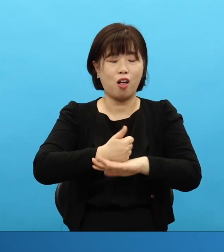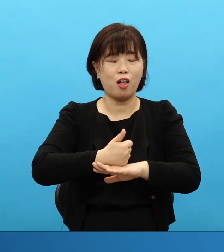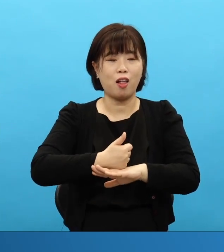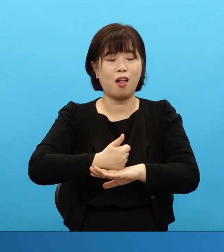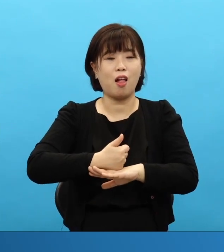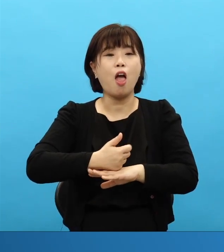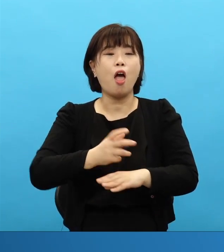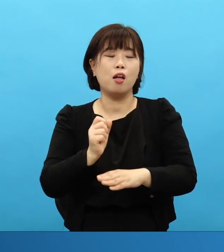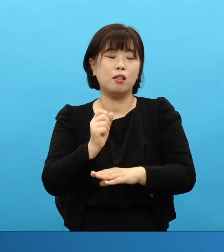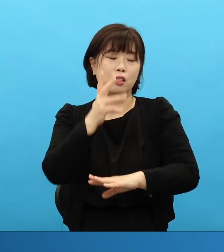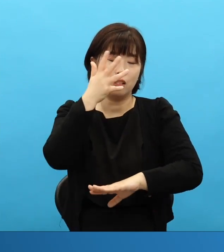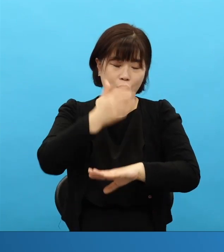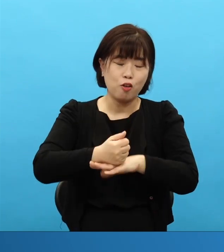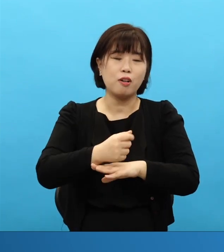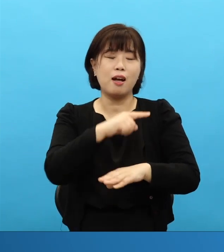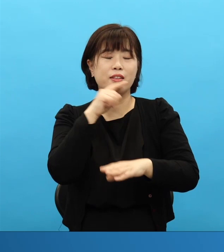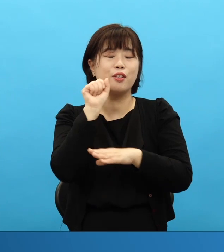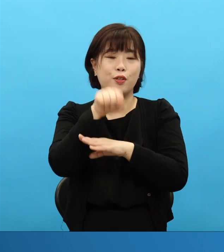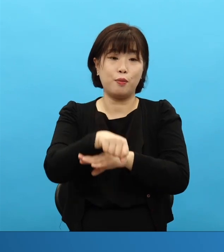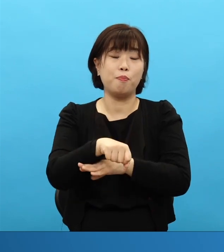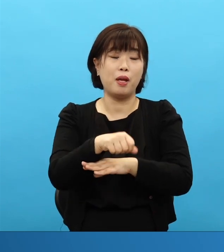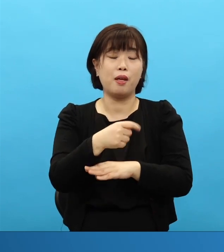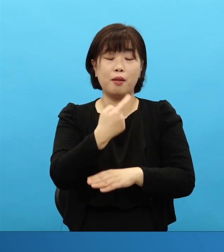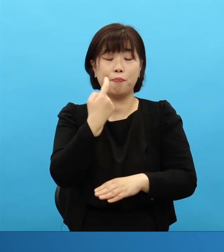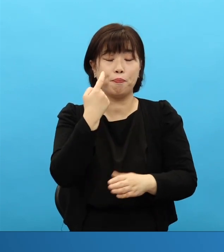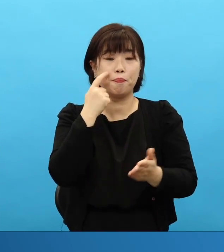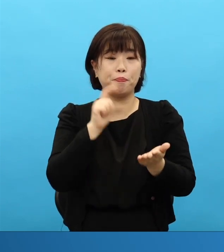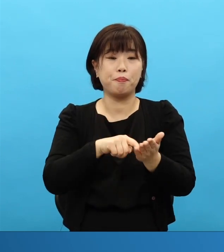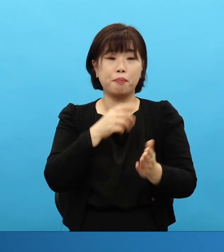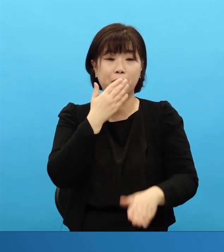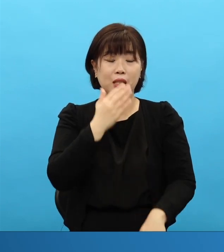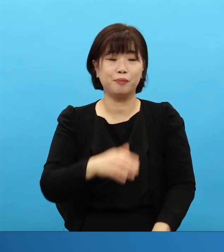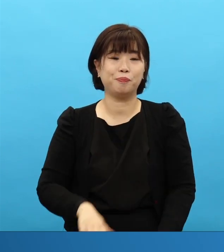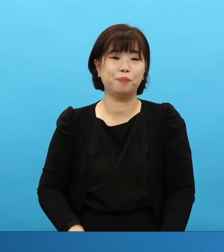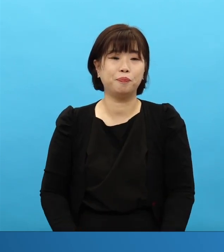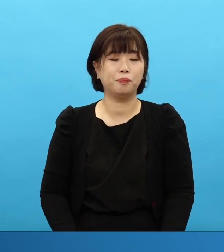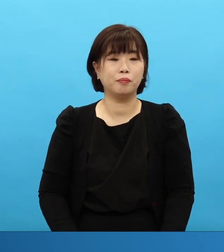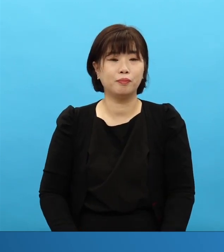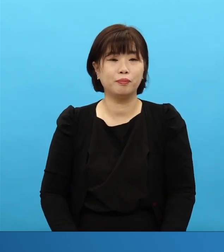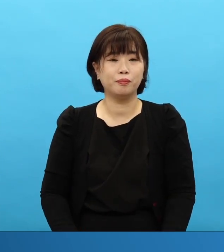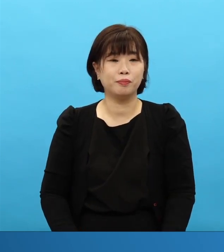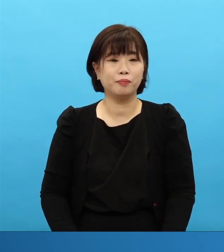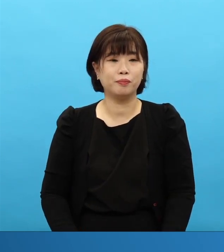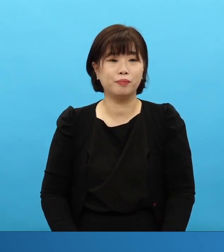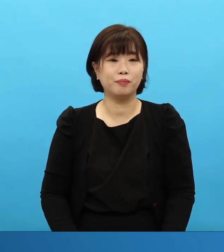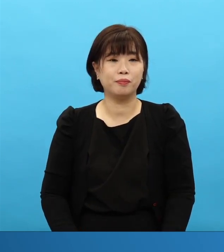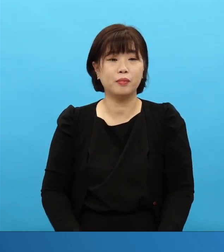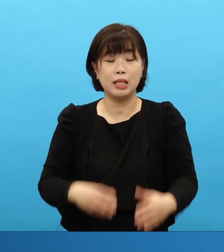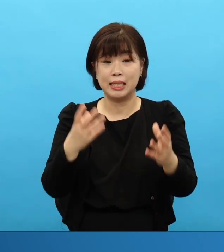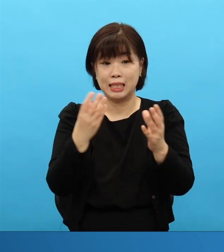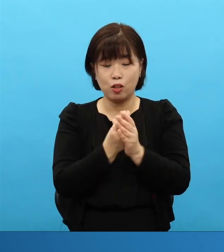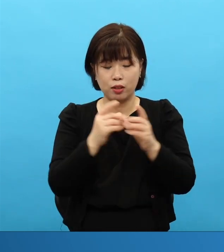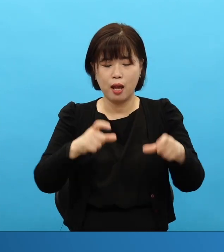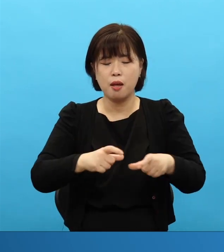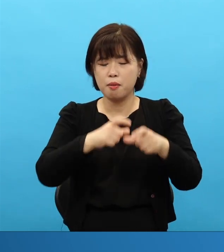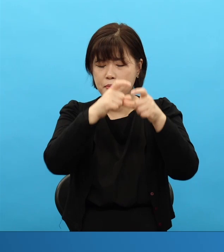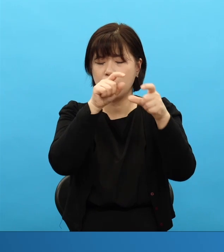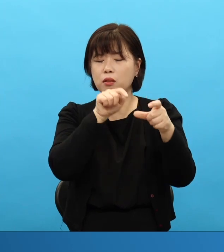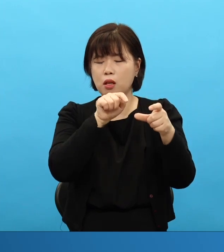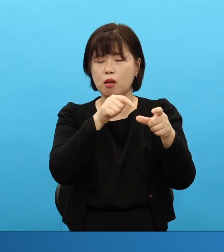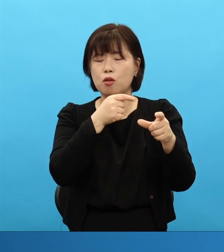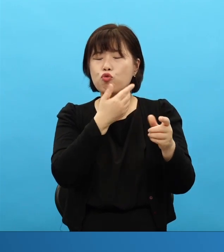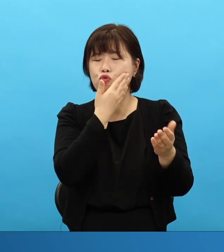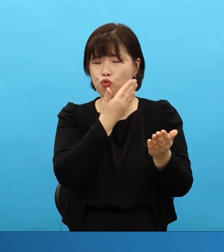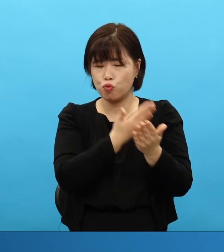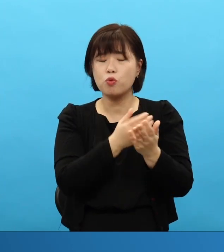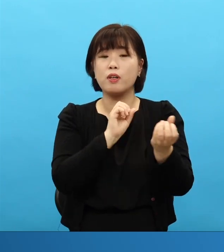생각도 하지 말고 그냥 하세요. Conveniently, don't even think about receiving answers. Just do this. 이보다 더 큰 응답은 없으니까. There's no greater answer than this.